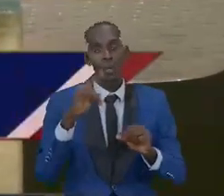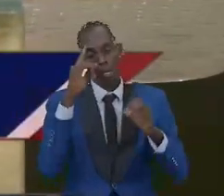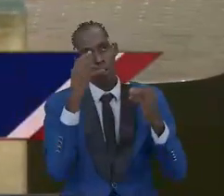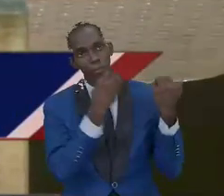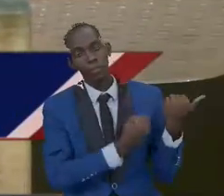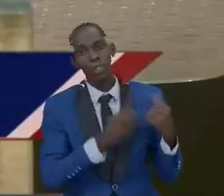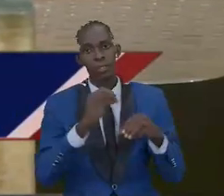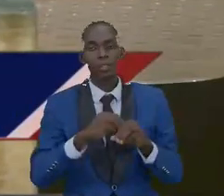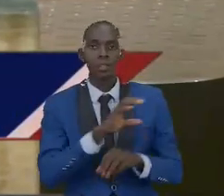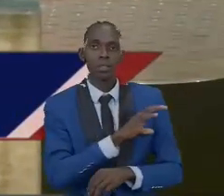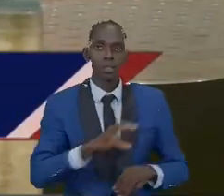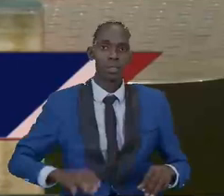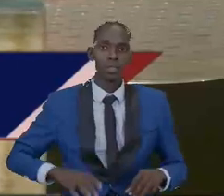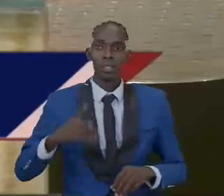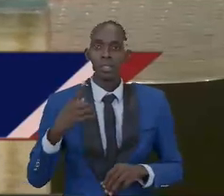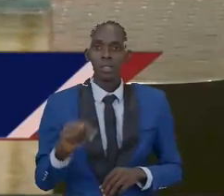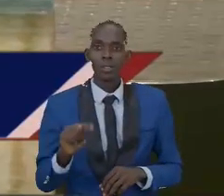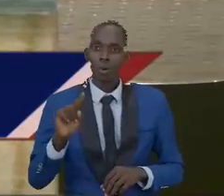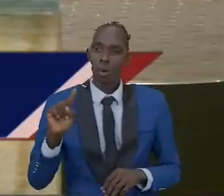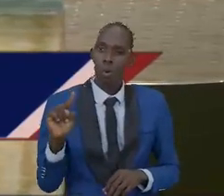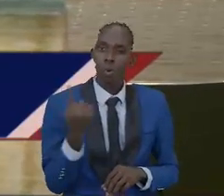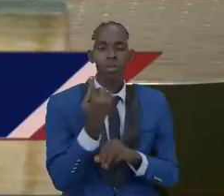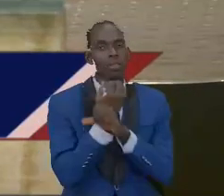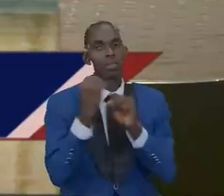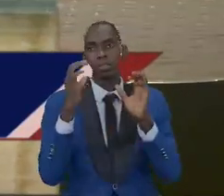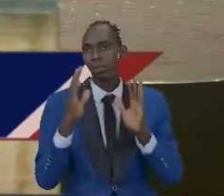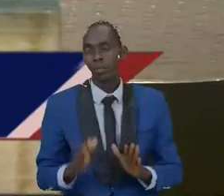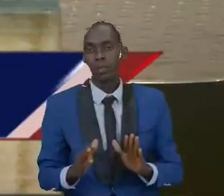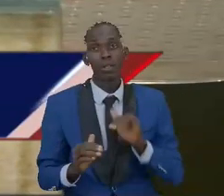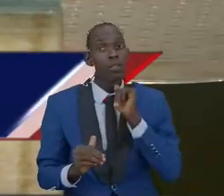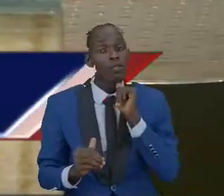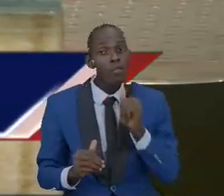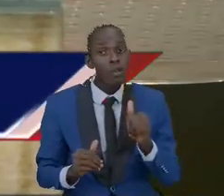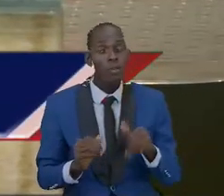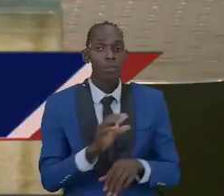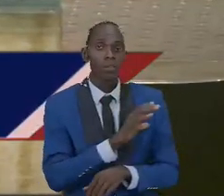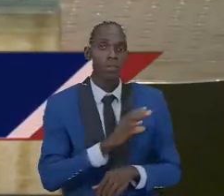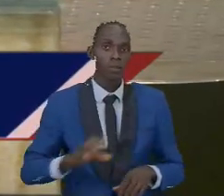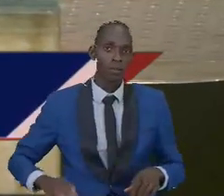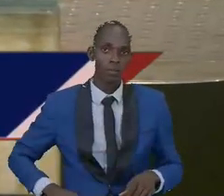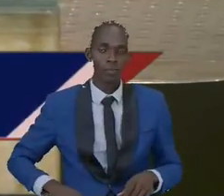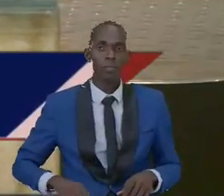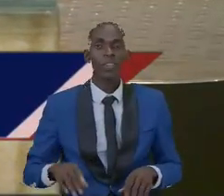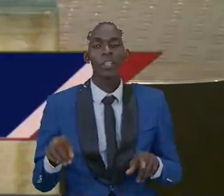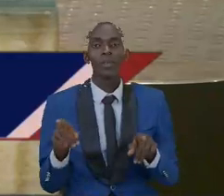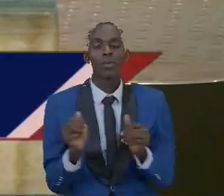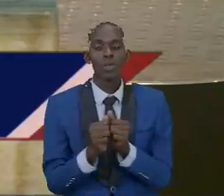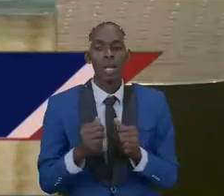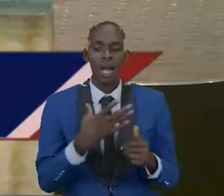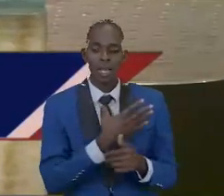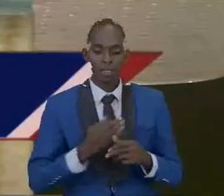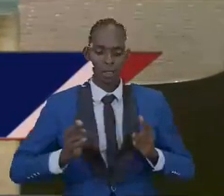la foi en Christ l'unique Sauveur ce n'est pas Christ et plus les efforts